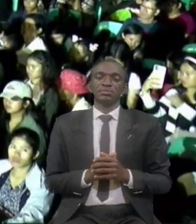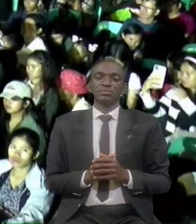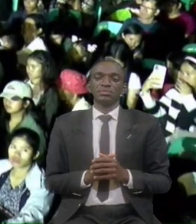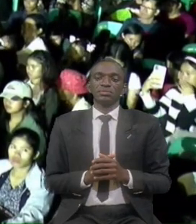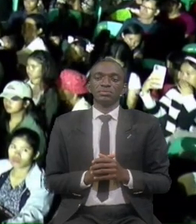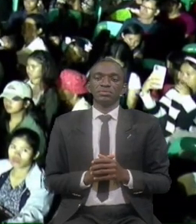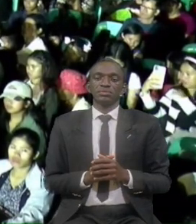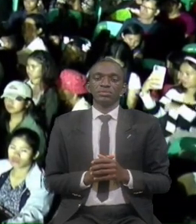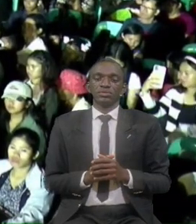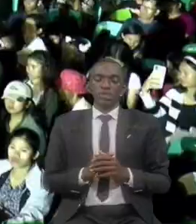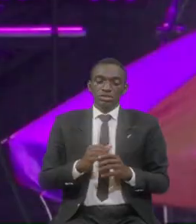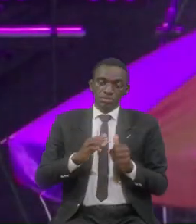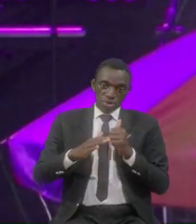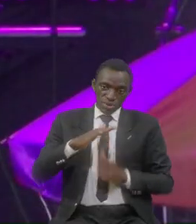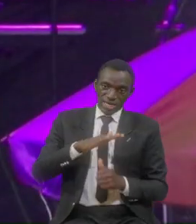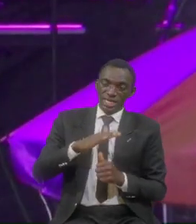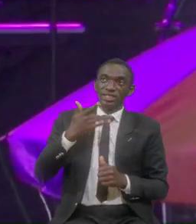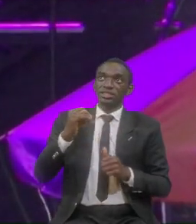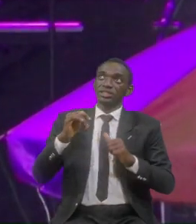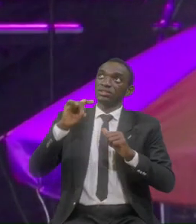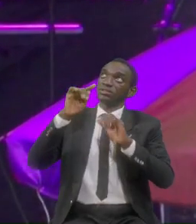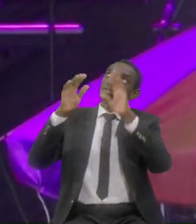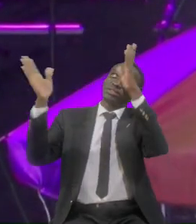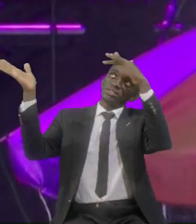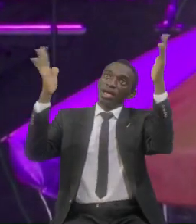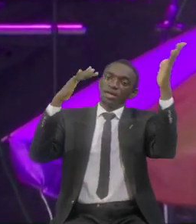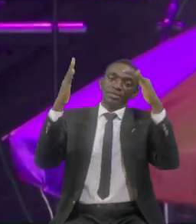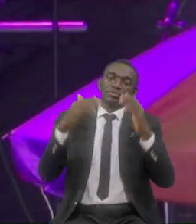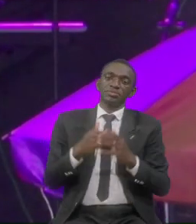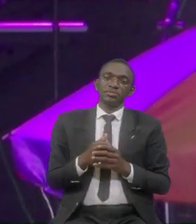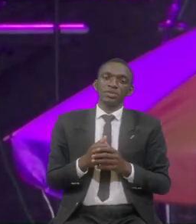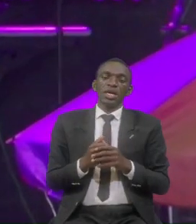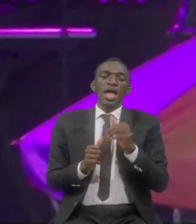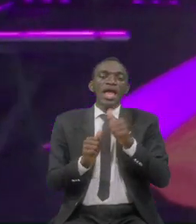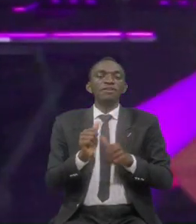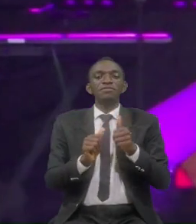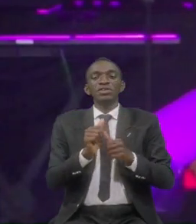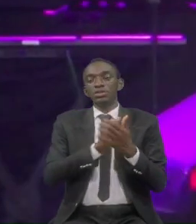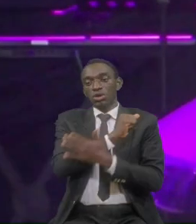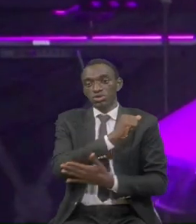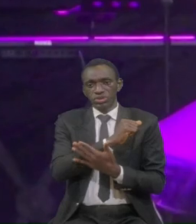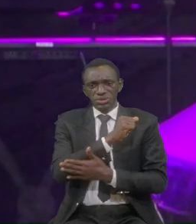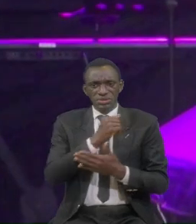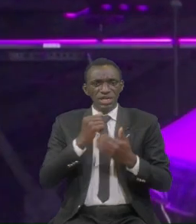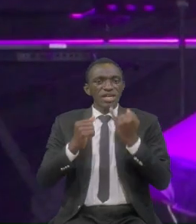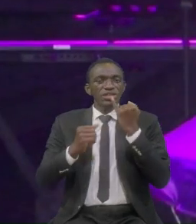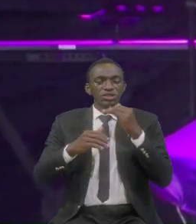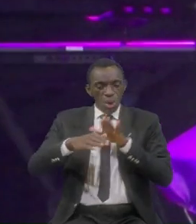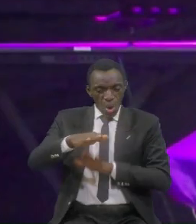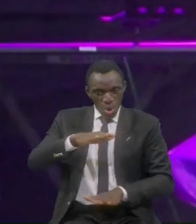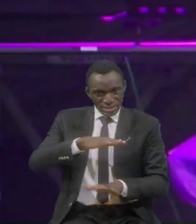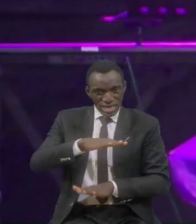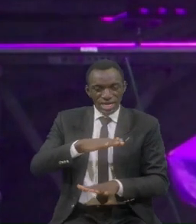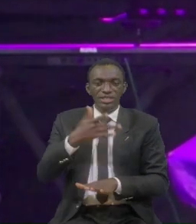the sky. Silong sa pangalod. Every nation is under the sky. Ang tanang manasod ilaom kita